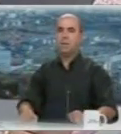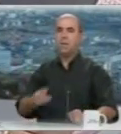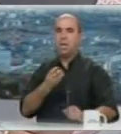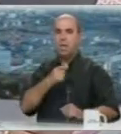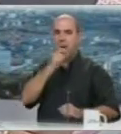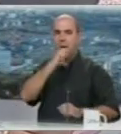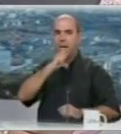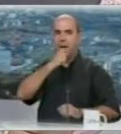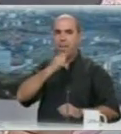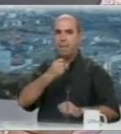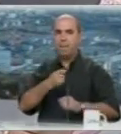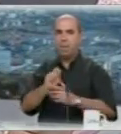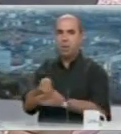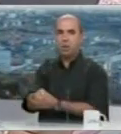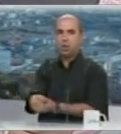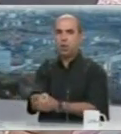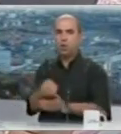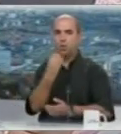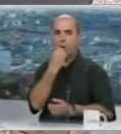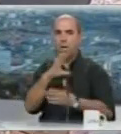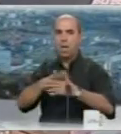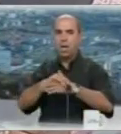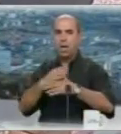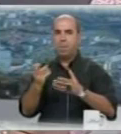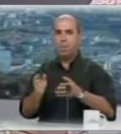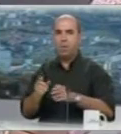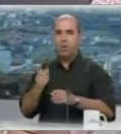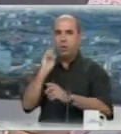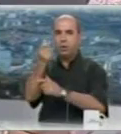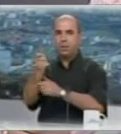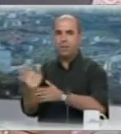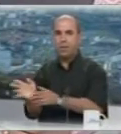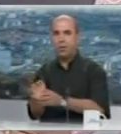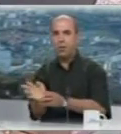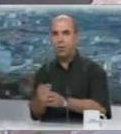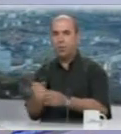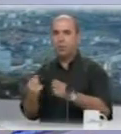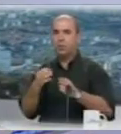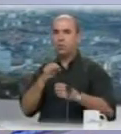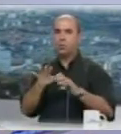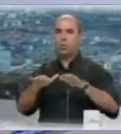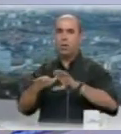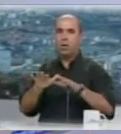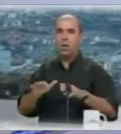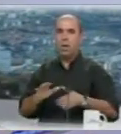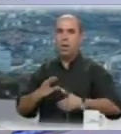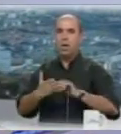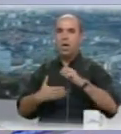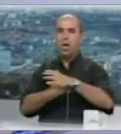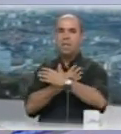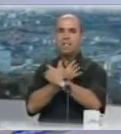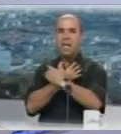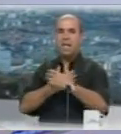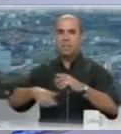وعلى الشواء أيضا، لأنك من عشاق الحوت وأيضا طائر سمان اللي يحبوا بزاف طائر سمان يروحوا لدوودة